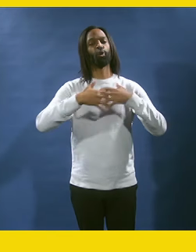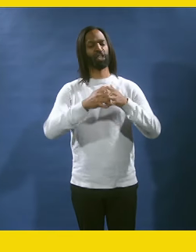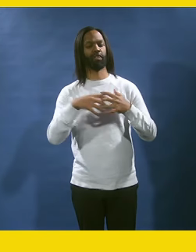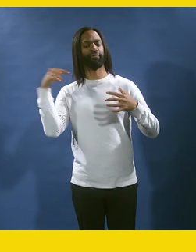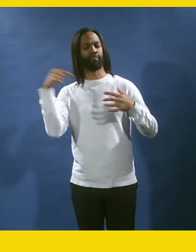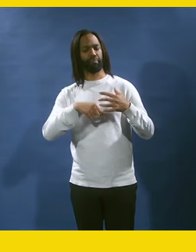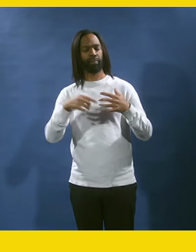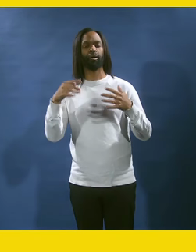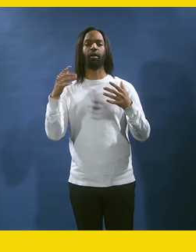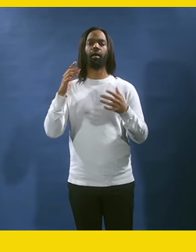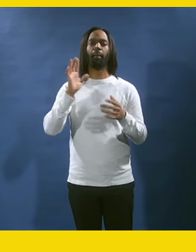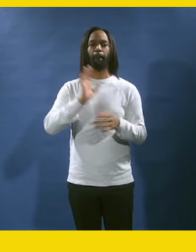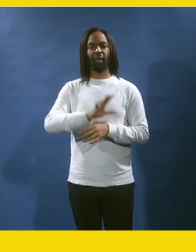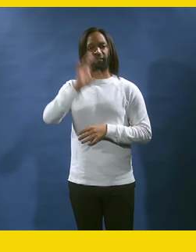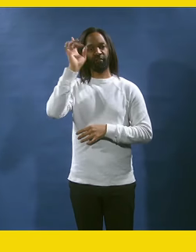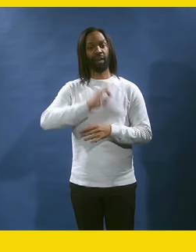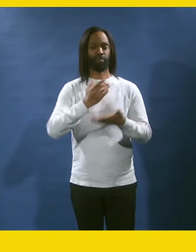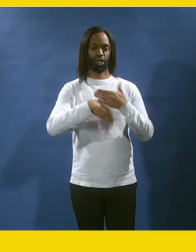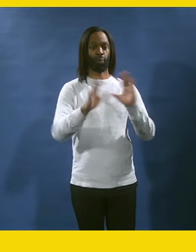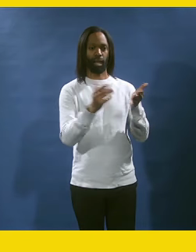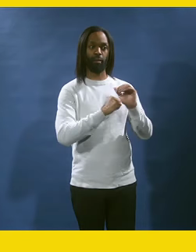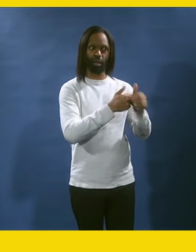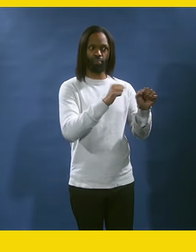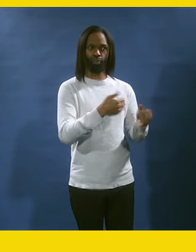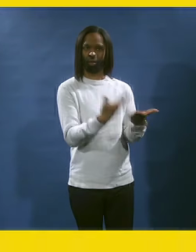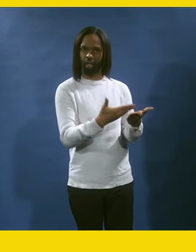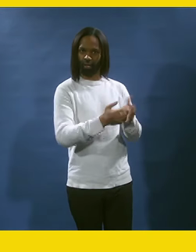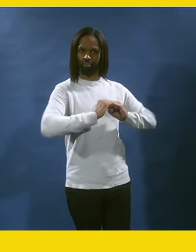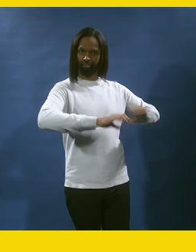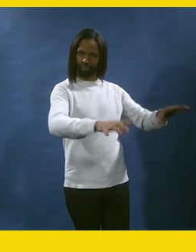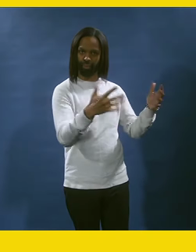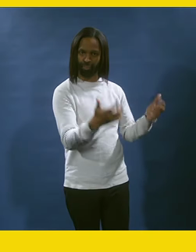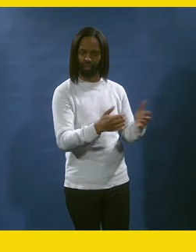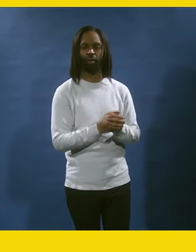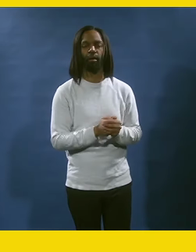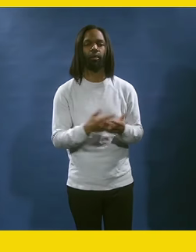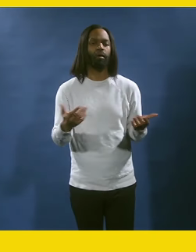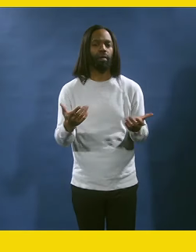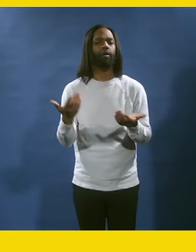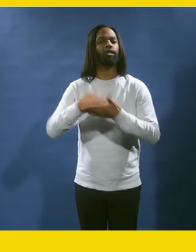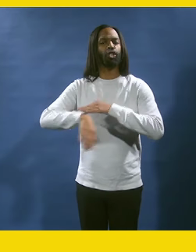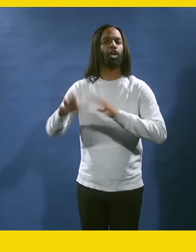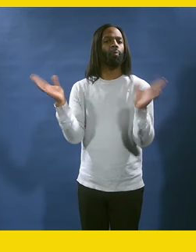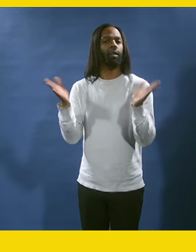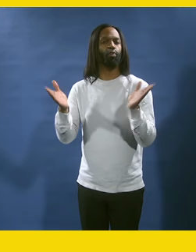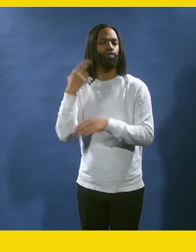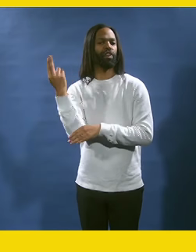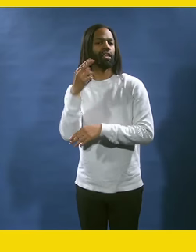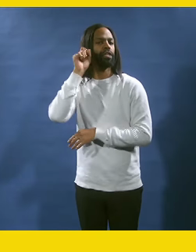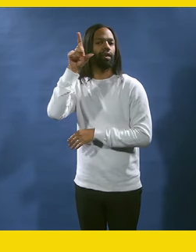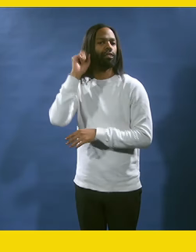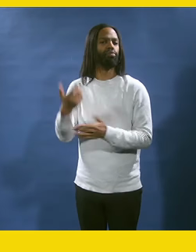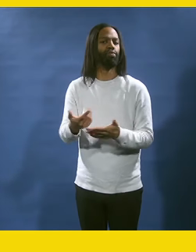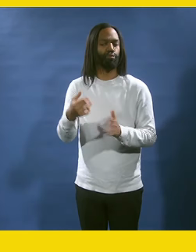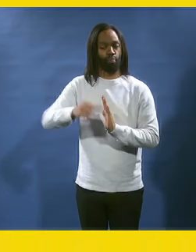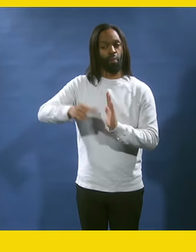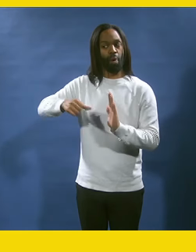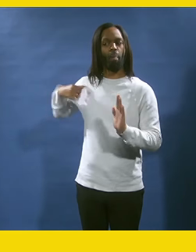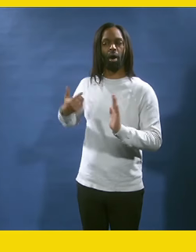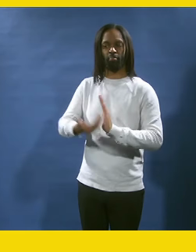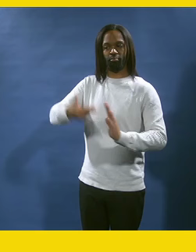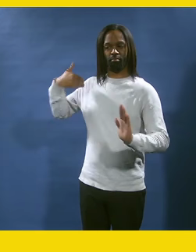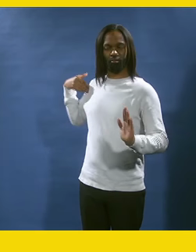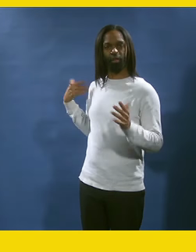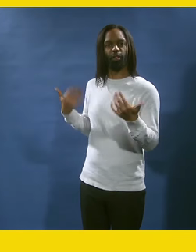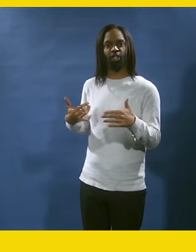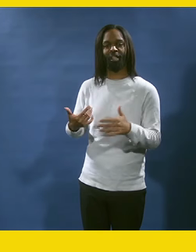des femmes de porter plainte à l'hôpital, une idée déjà mise en œuvre aux hôpitaux universitaires de Strasbourg depuis plusieurs mois, grâce